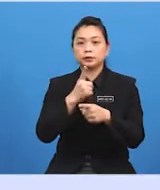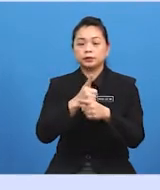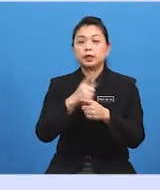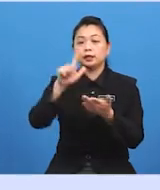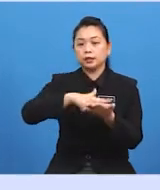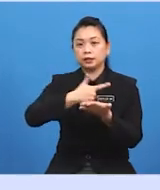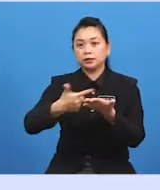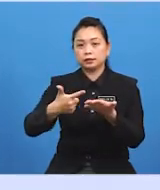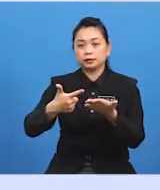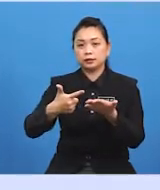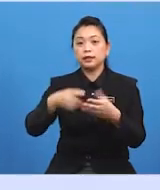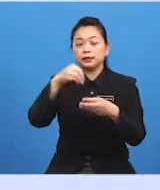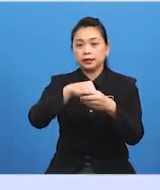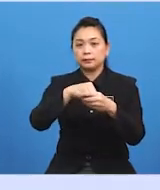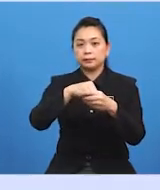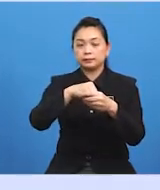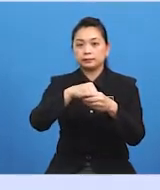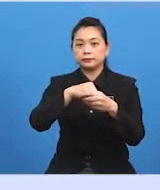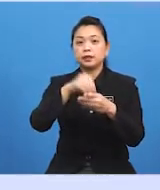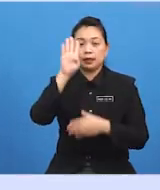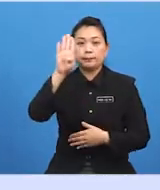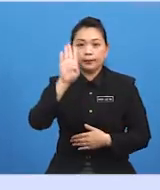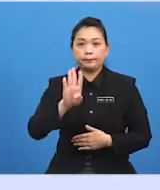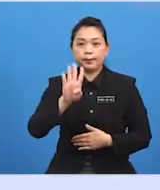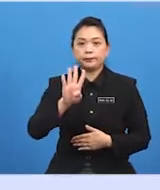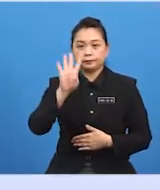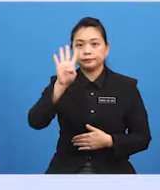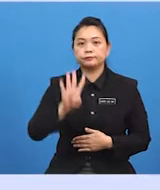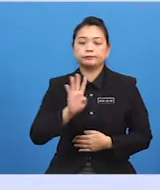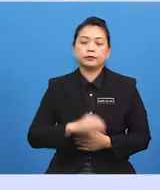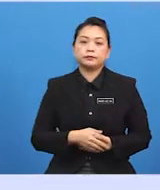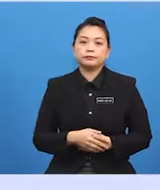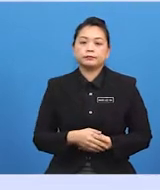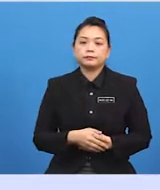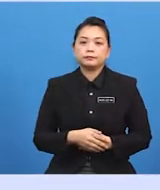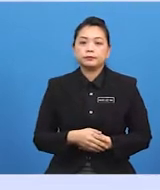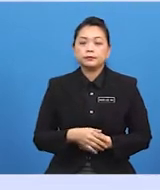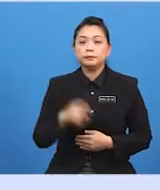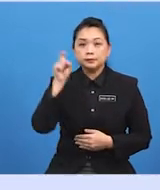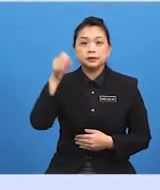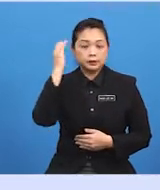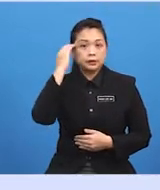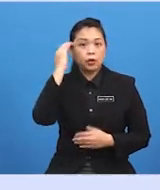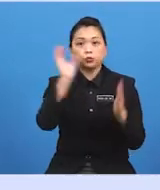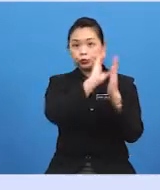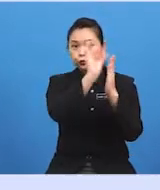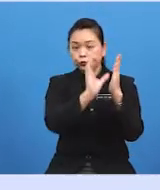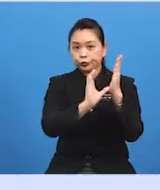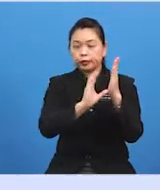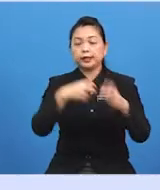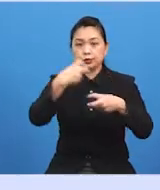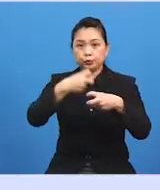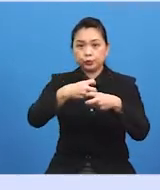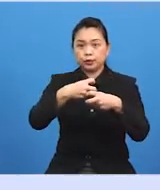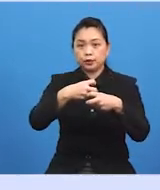Betul, lagu ini dimainkan dalam meter 4/4. Ketiga, kenal pasti corak irama yang